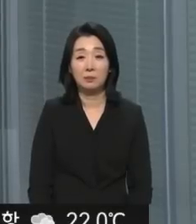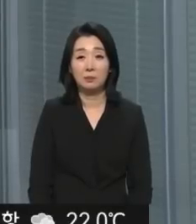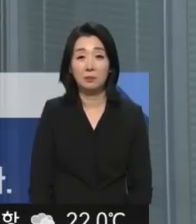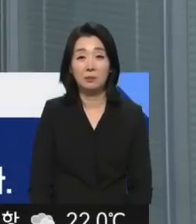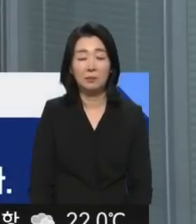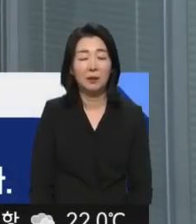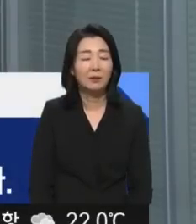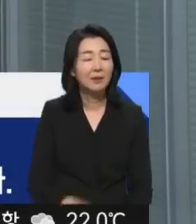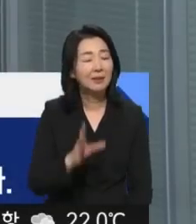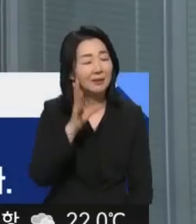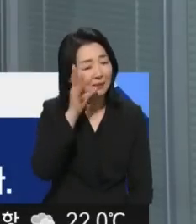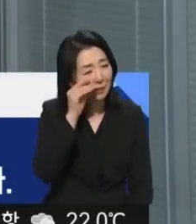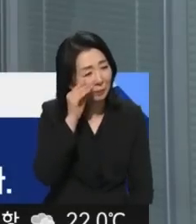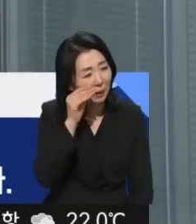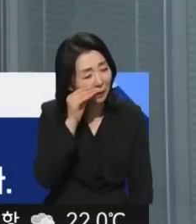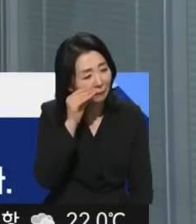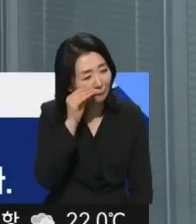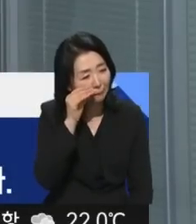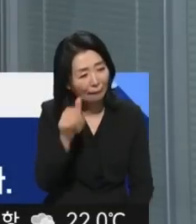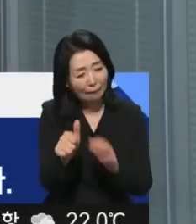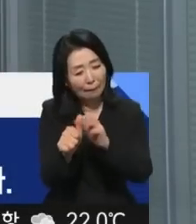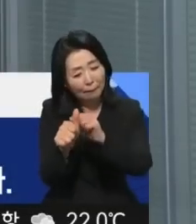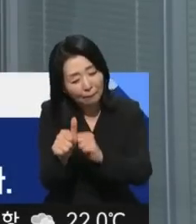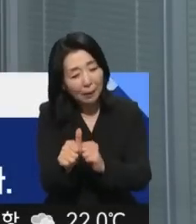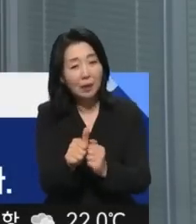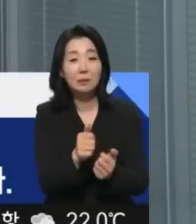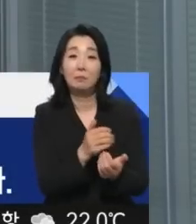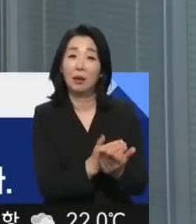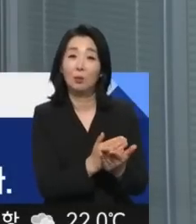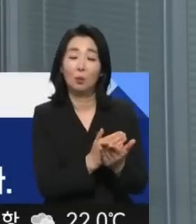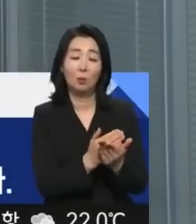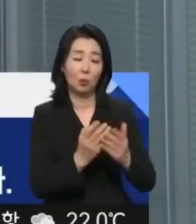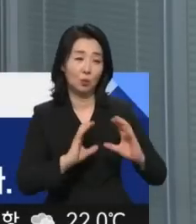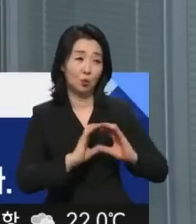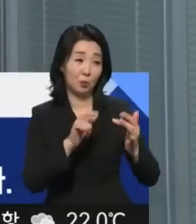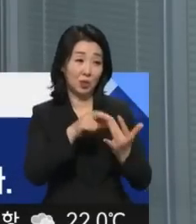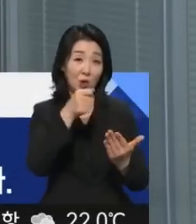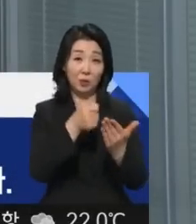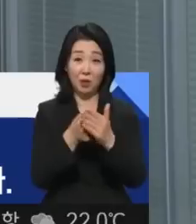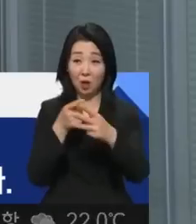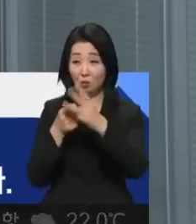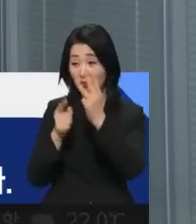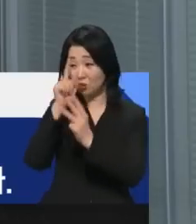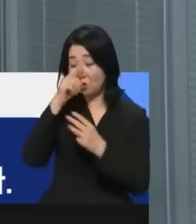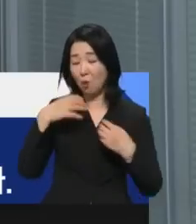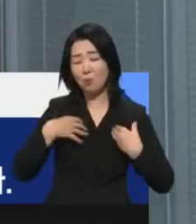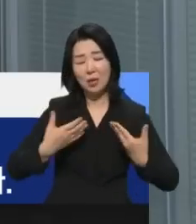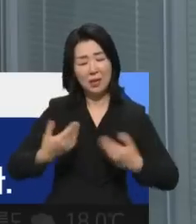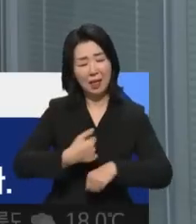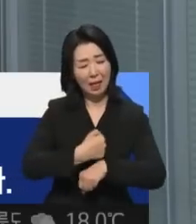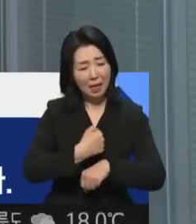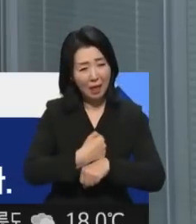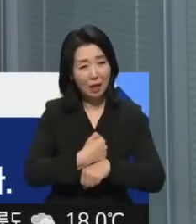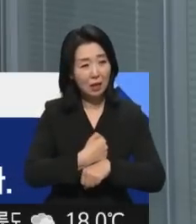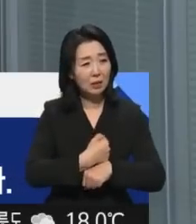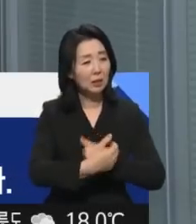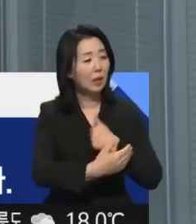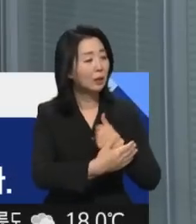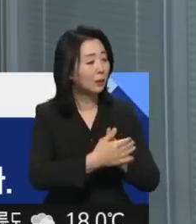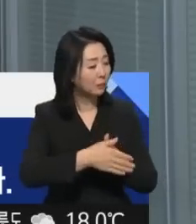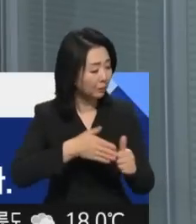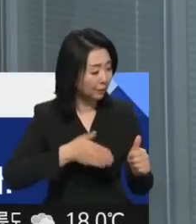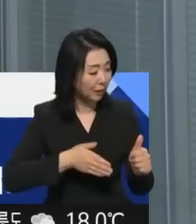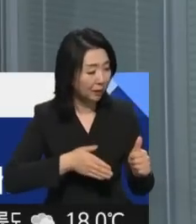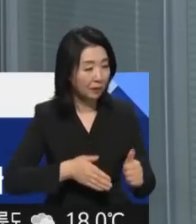제발 좀 발목 잡기, 발목 꺾기 하지 말고 국민이 선택한 윤석열 정부가 일 좀 하게 협조를 좀